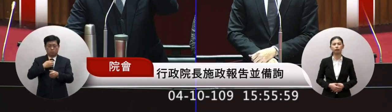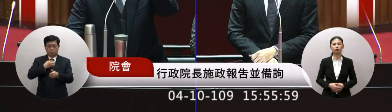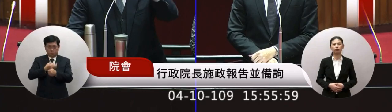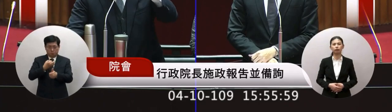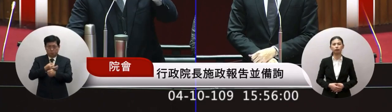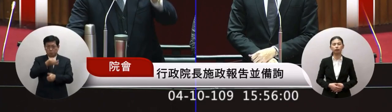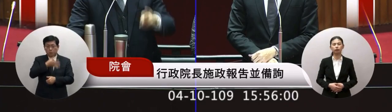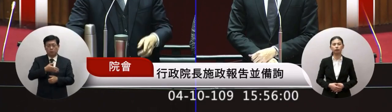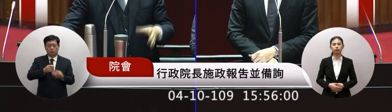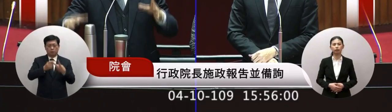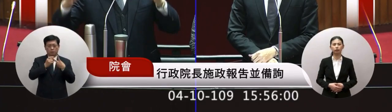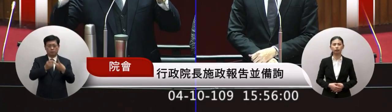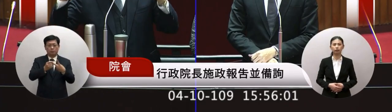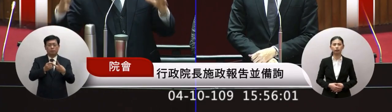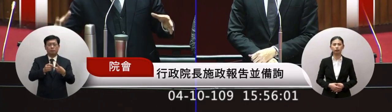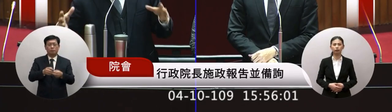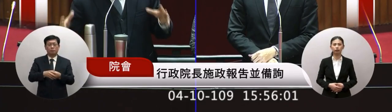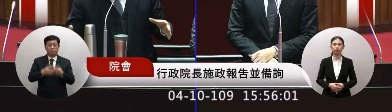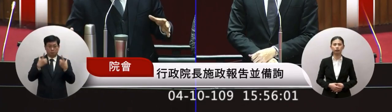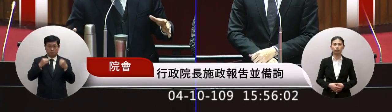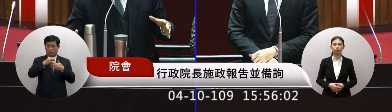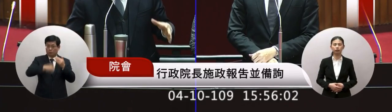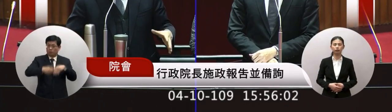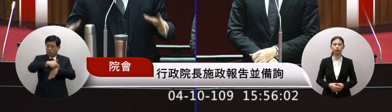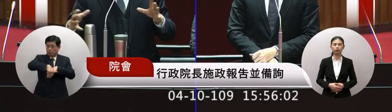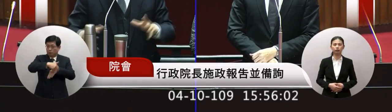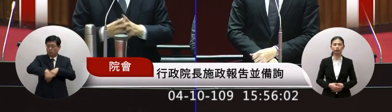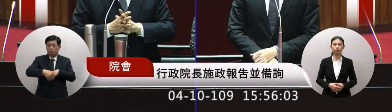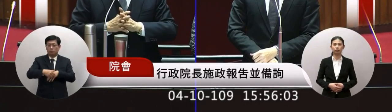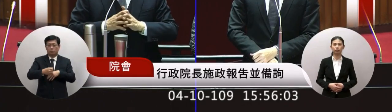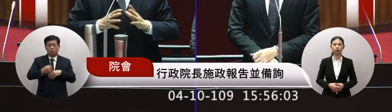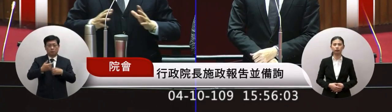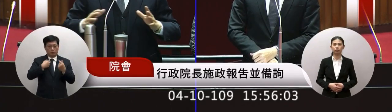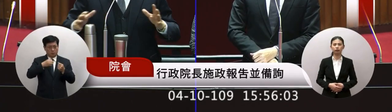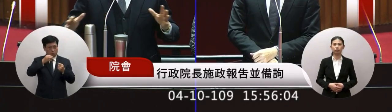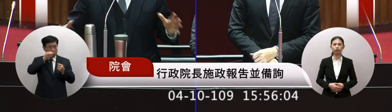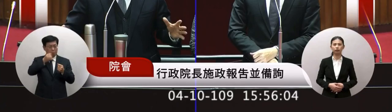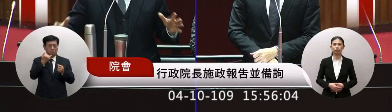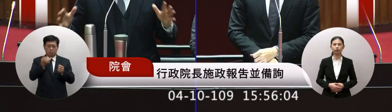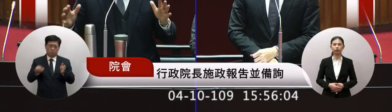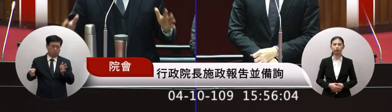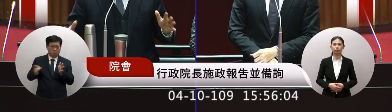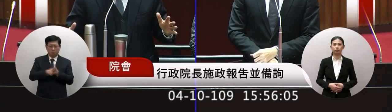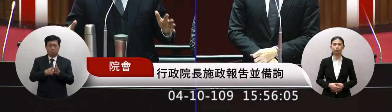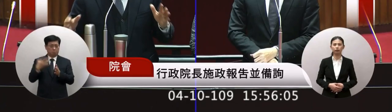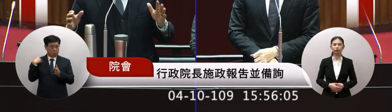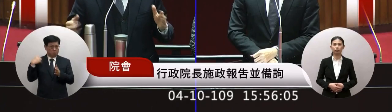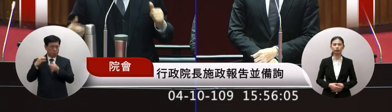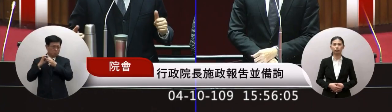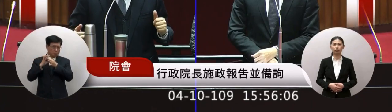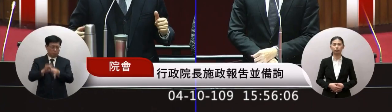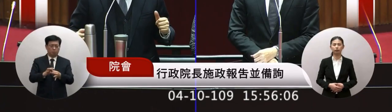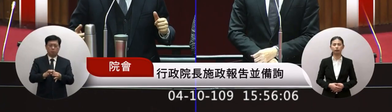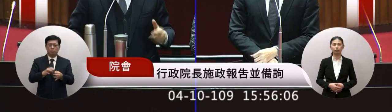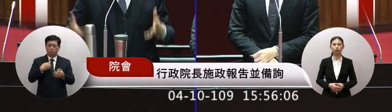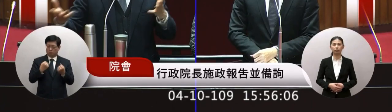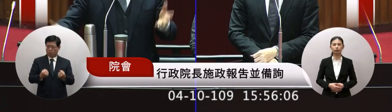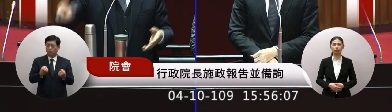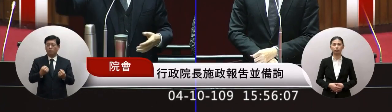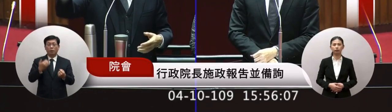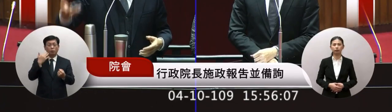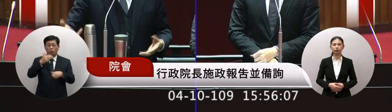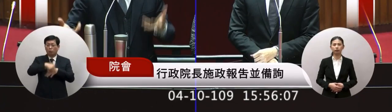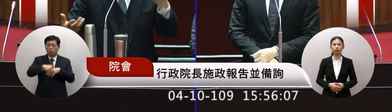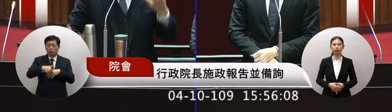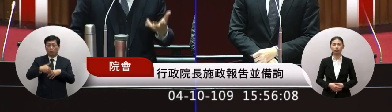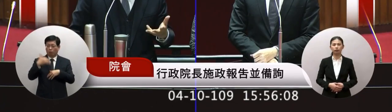的。第二，一个制度的设计，就要设计伊会当永远永久存续。啊，若设计了